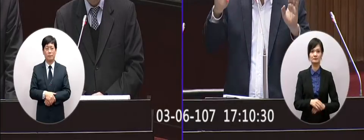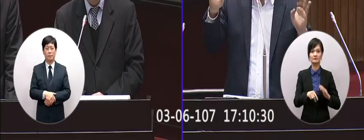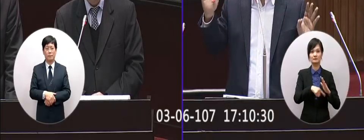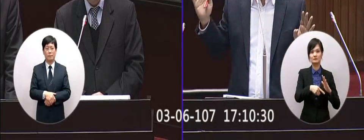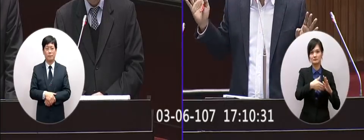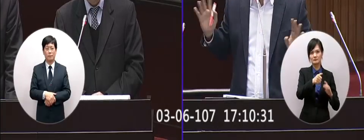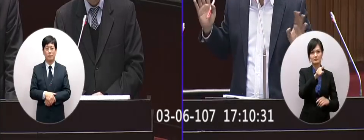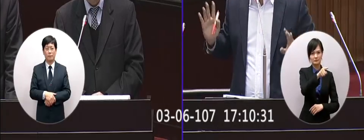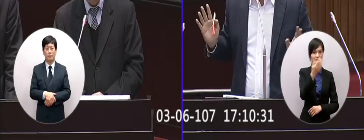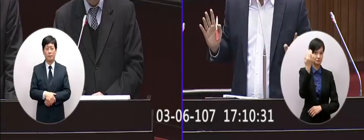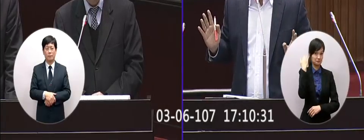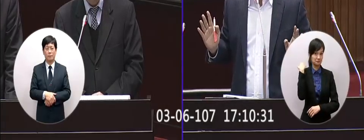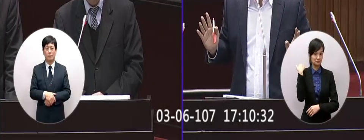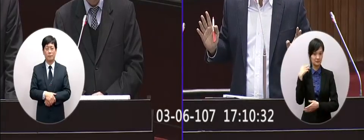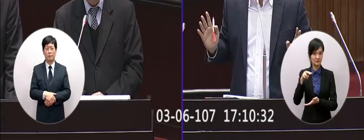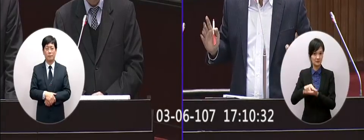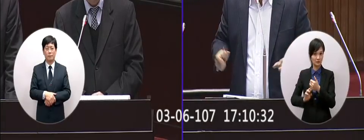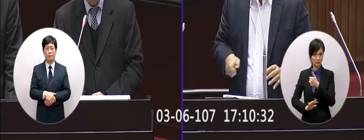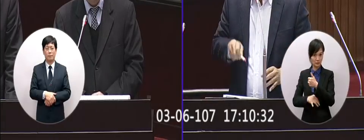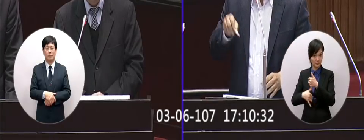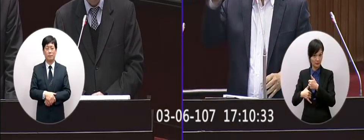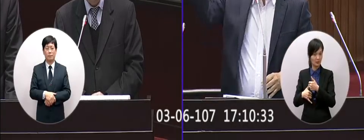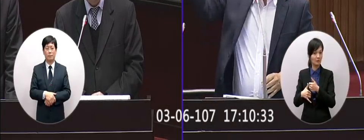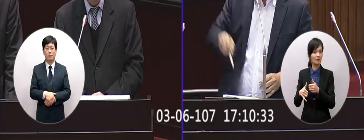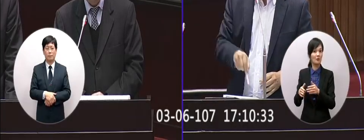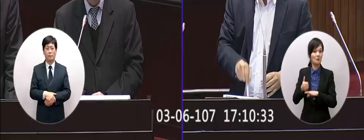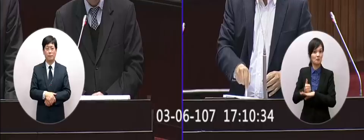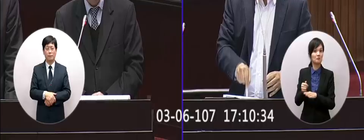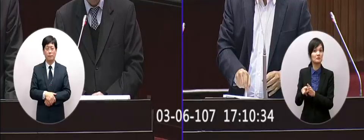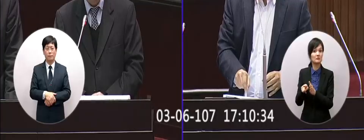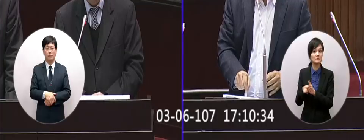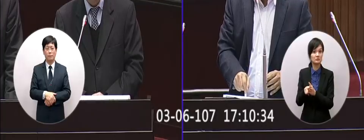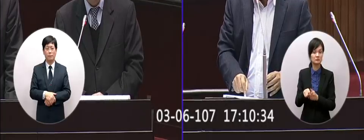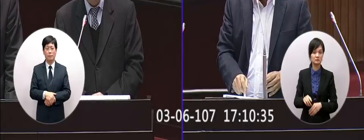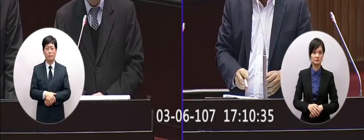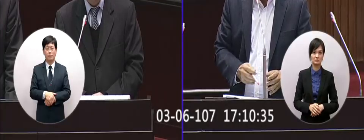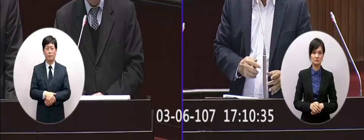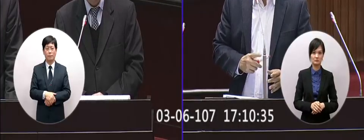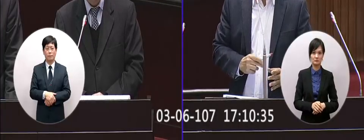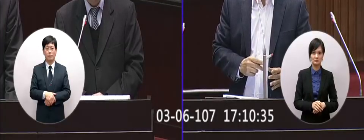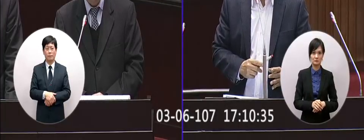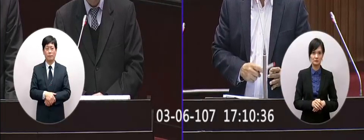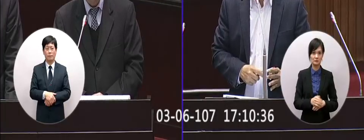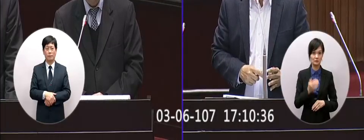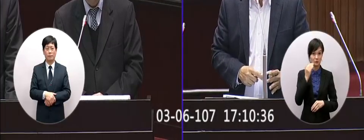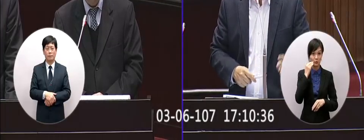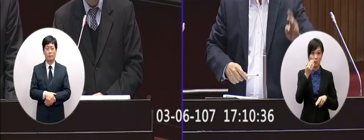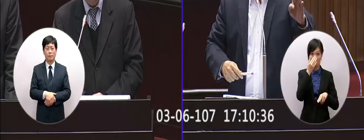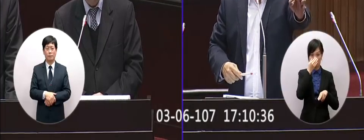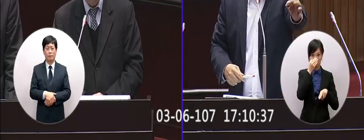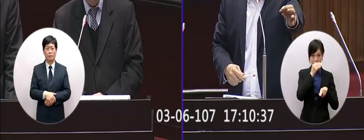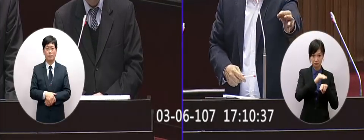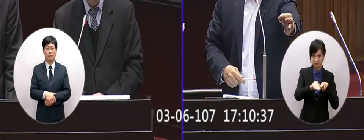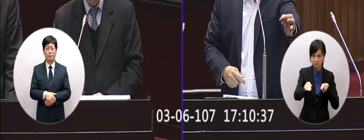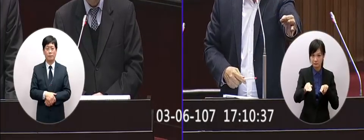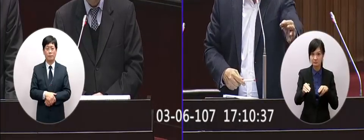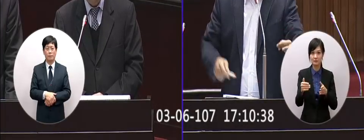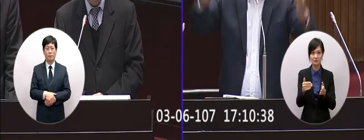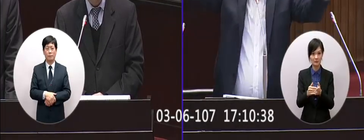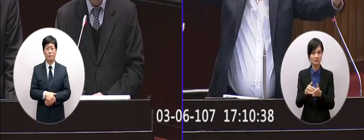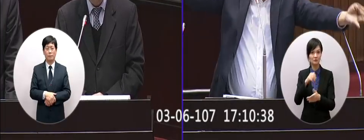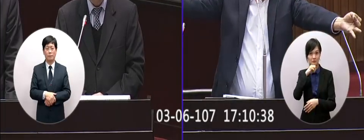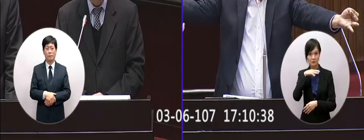我时阵听你常咧讲国土规划，你讲高铁到阮屏东，第一，这当然地方发展一定有啦，观光